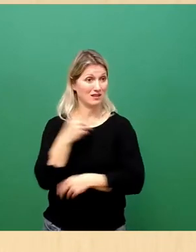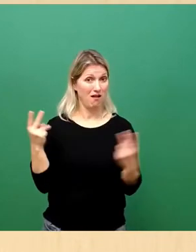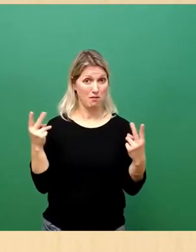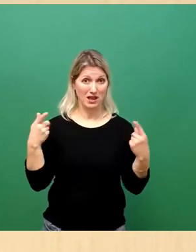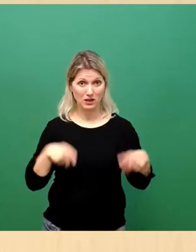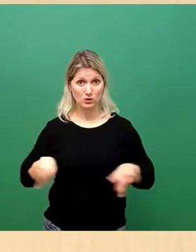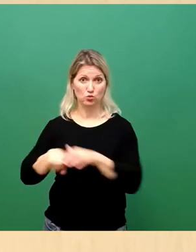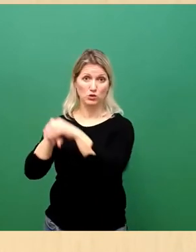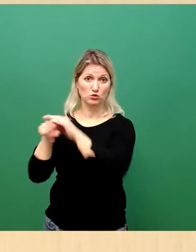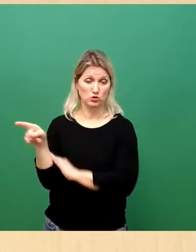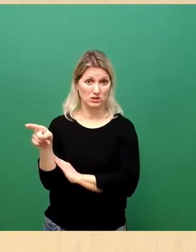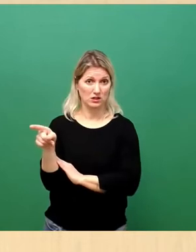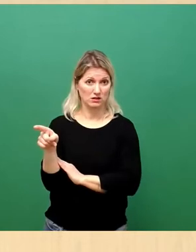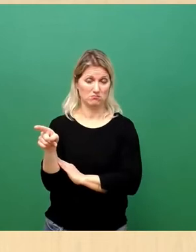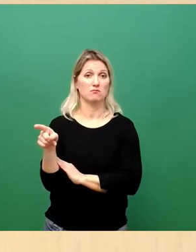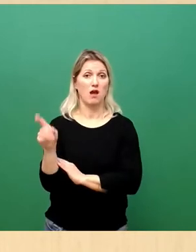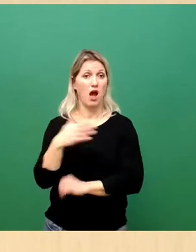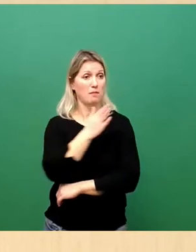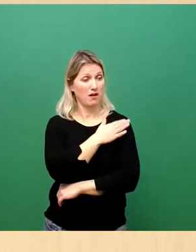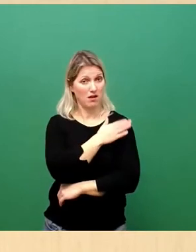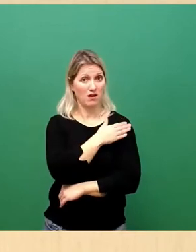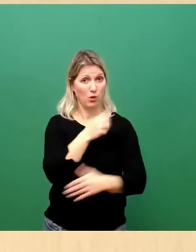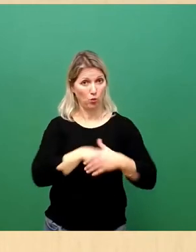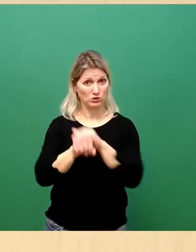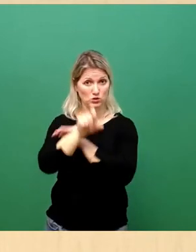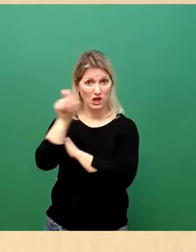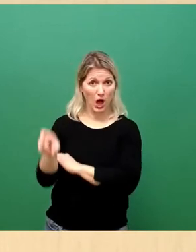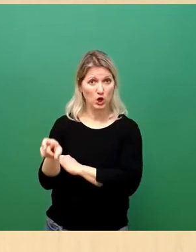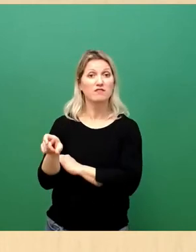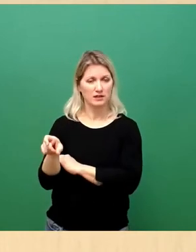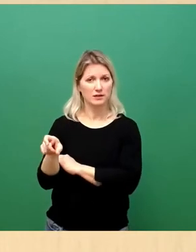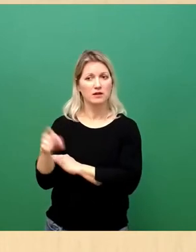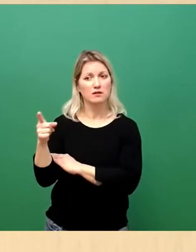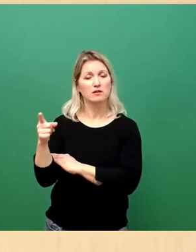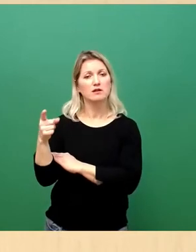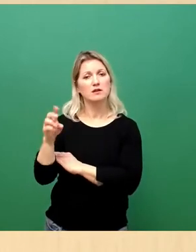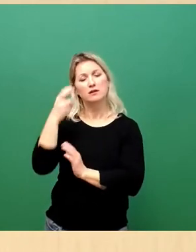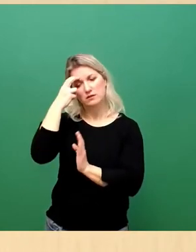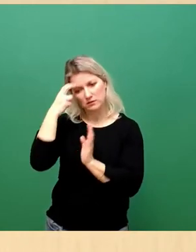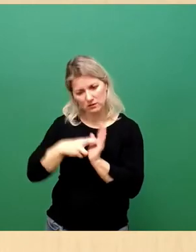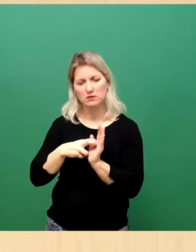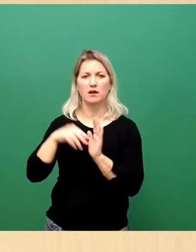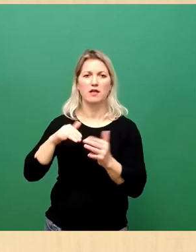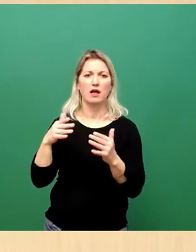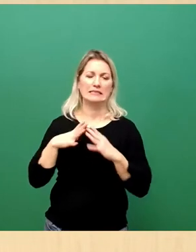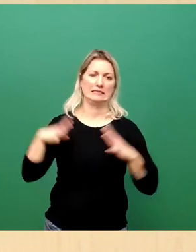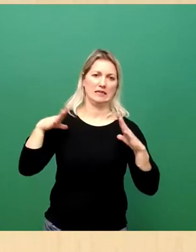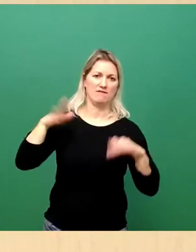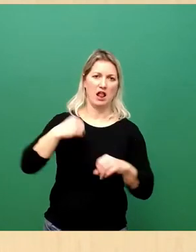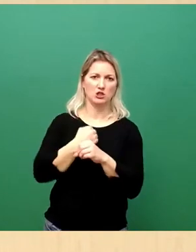den Unterstützern vom linken Rand zugutehalten muss, dass da zumindest eine gewisse Einsicht da war, die ich bei der AfD momentan noch